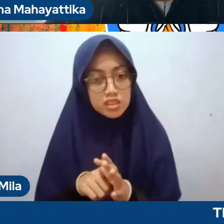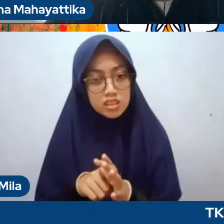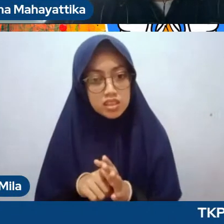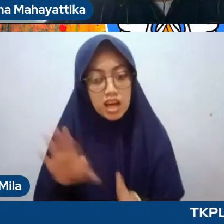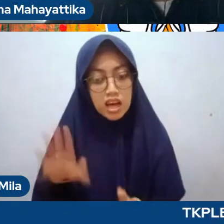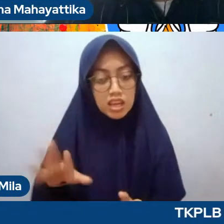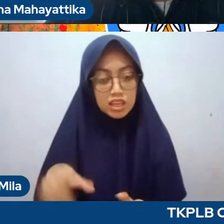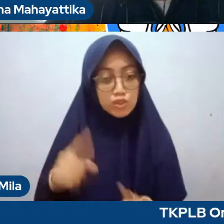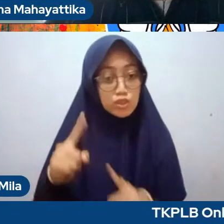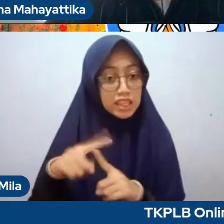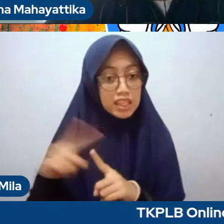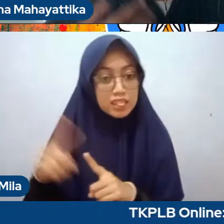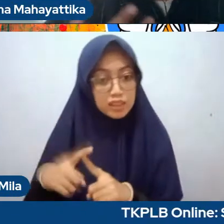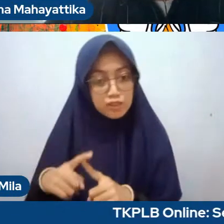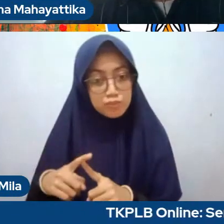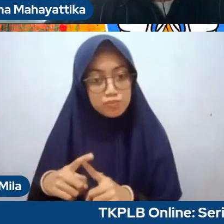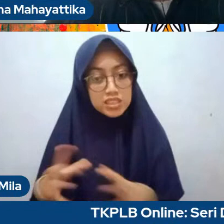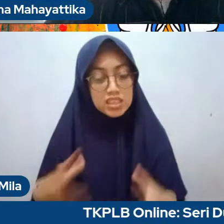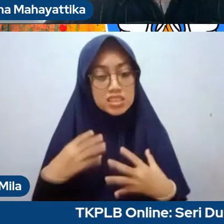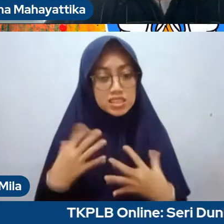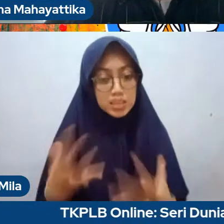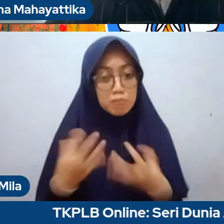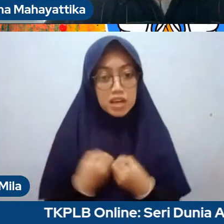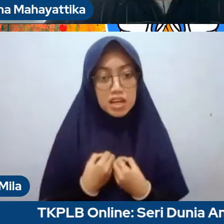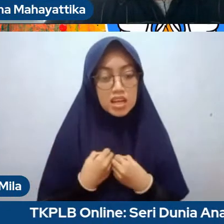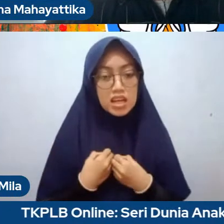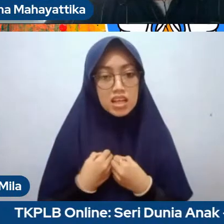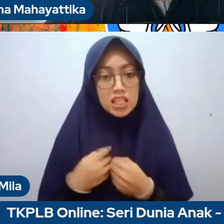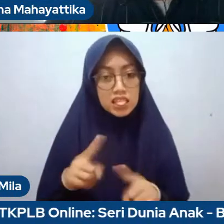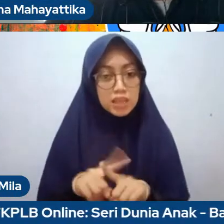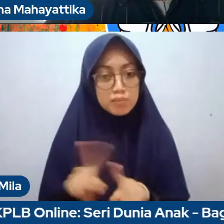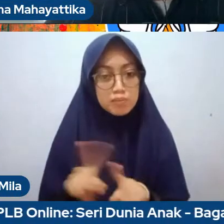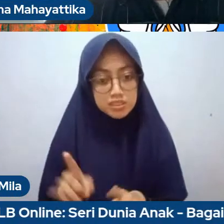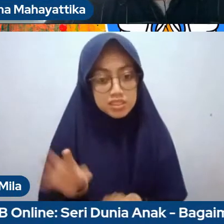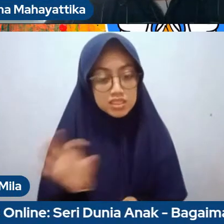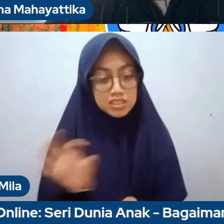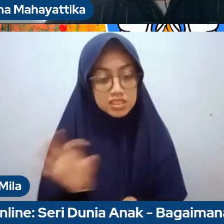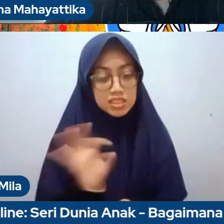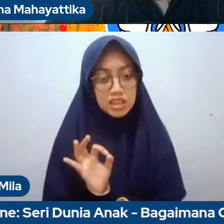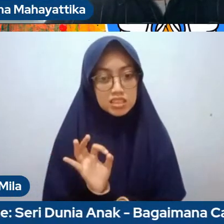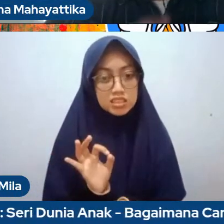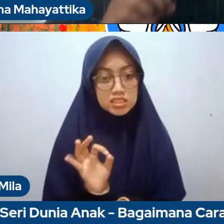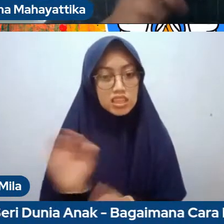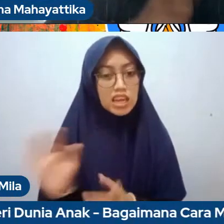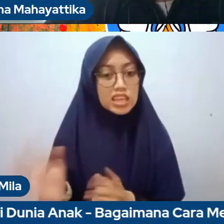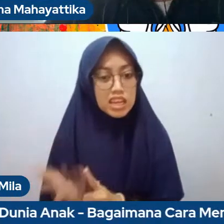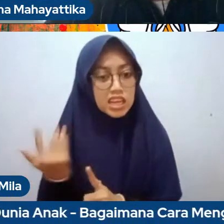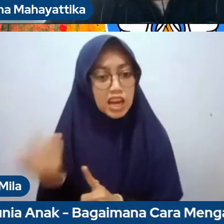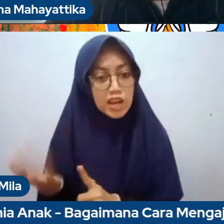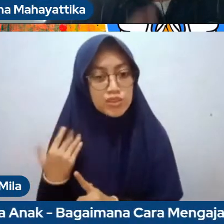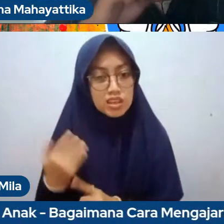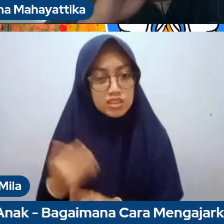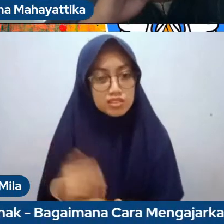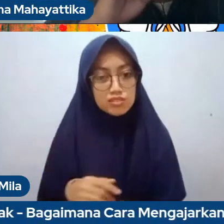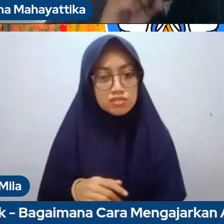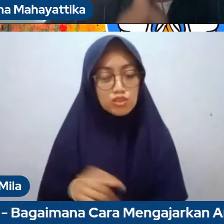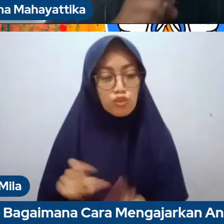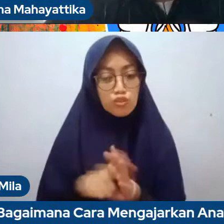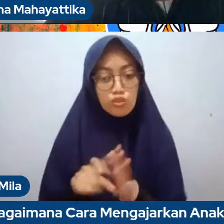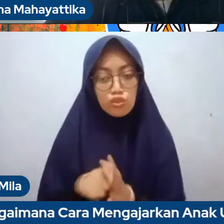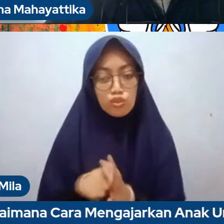accept dulu aja, tapi terima dulu aja, tapi jangan dirayu gitu. Ya sudah, sok nangis sampai